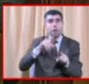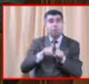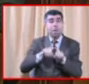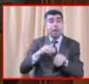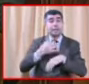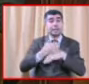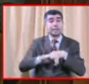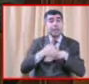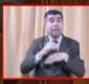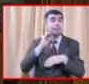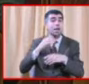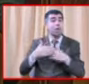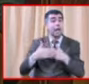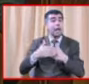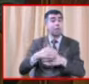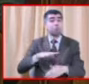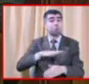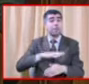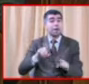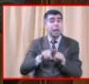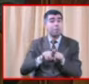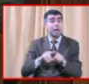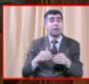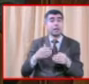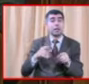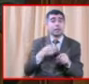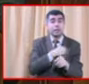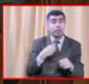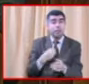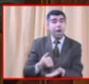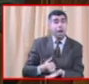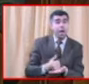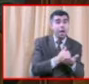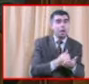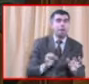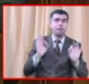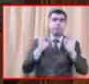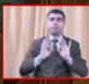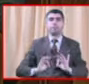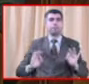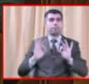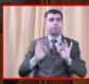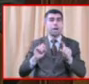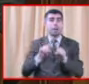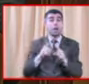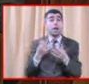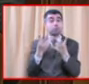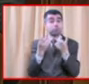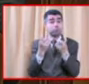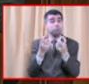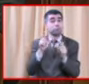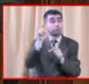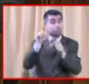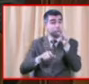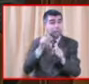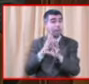بدائرة بن أحمد، الذي يفتقر إلى أبسط الخدمات الصحية الأساسية رغم الكثافة السكانية التي